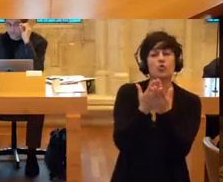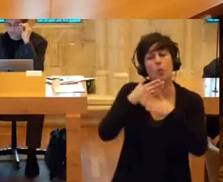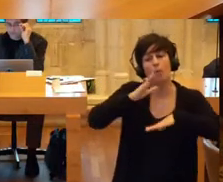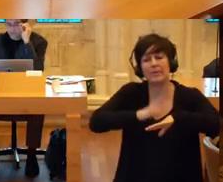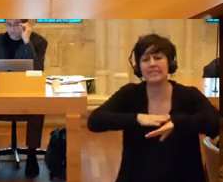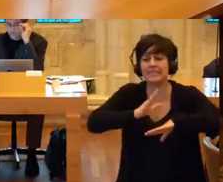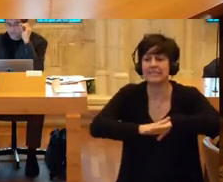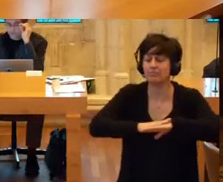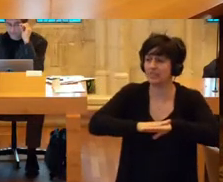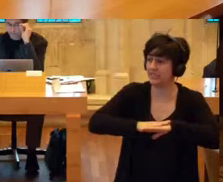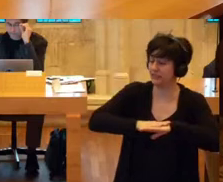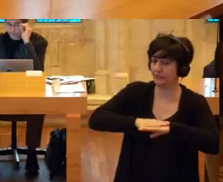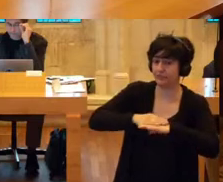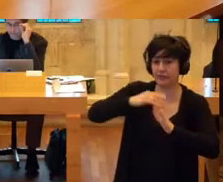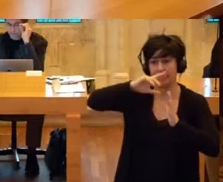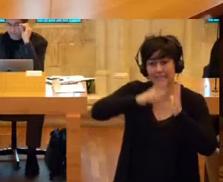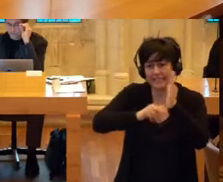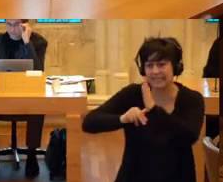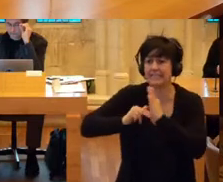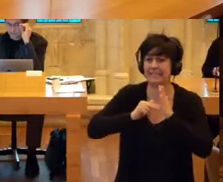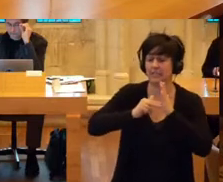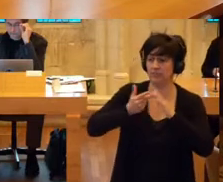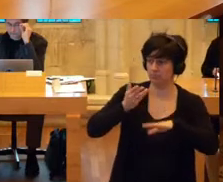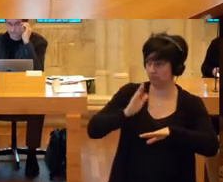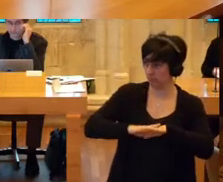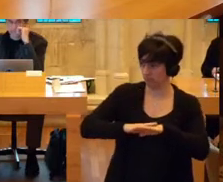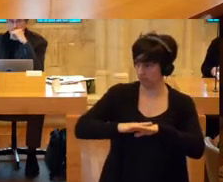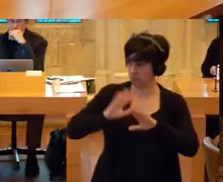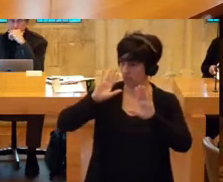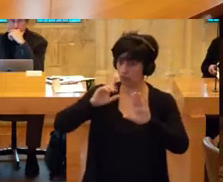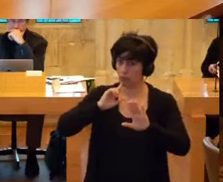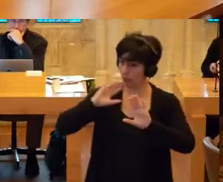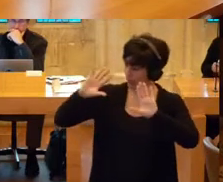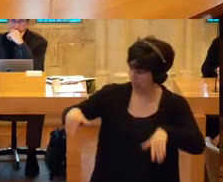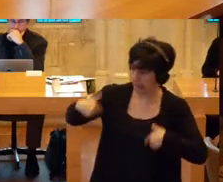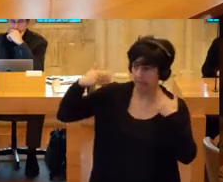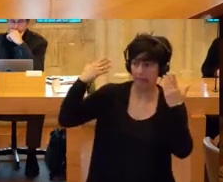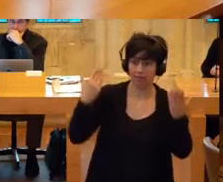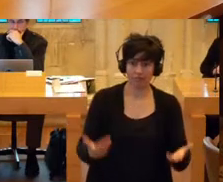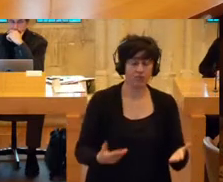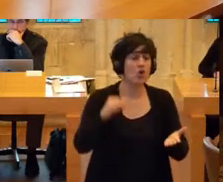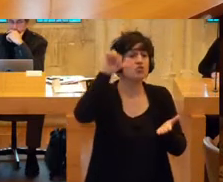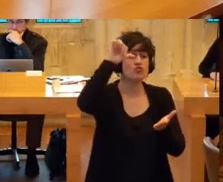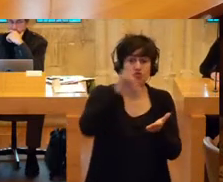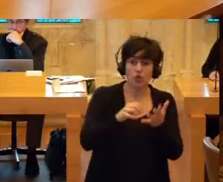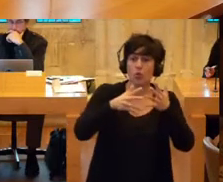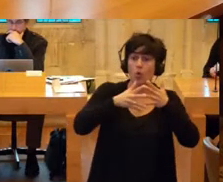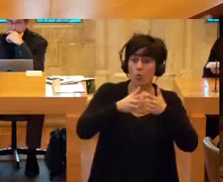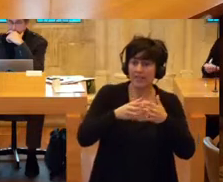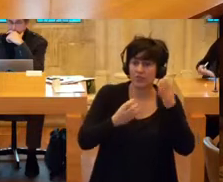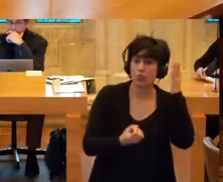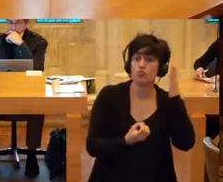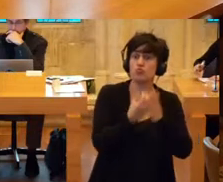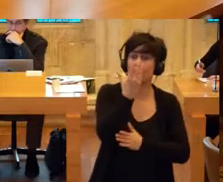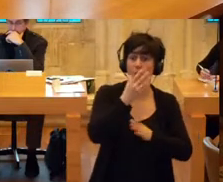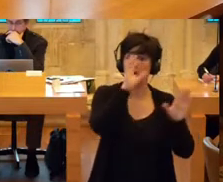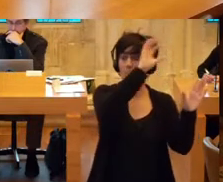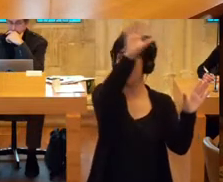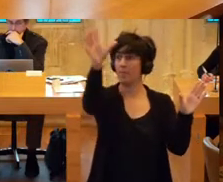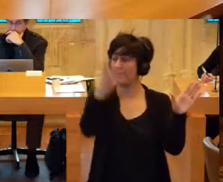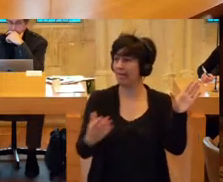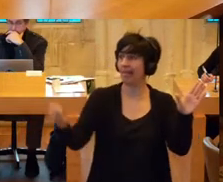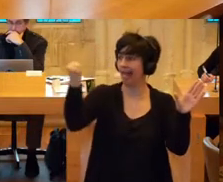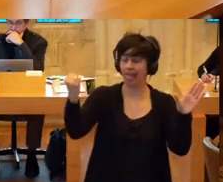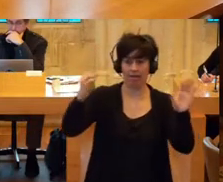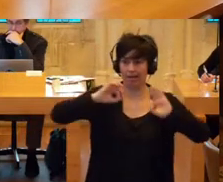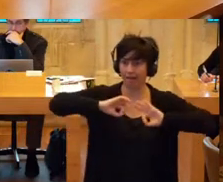fait que depuis, on n'a eu aucune implantation de centres commerciaux nouveaux. On a eu. Il y